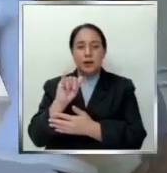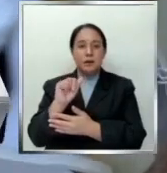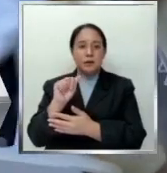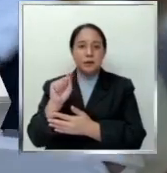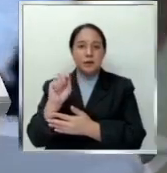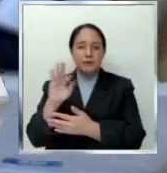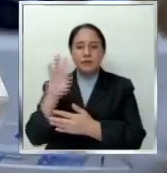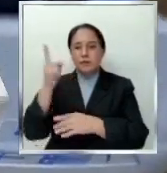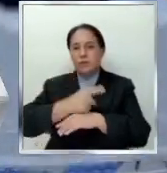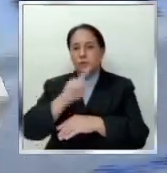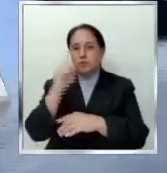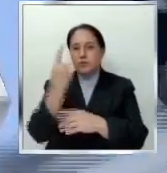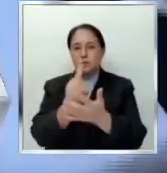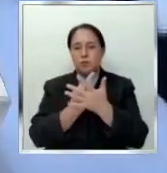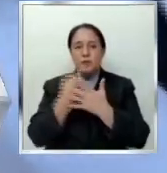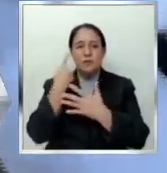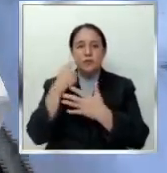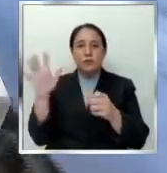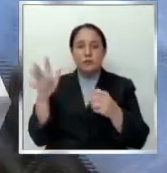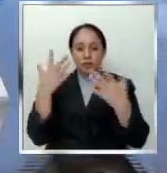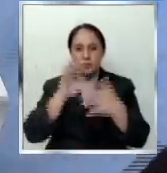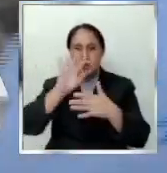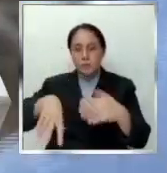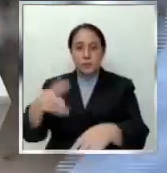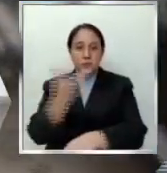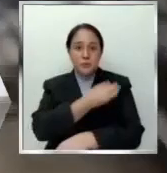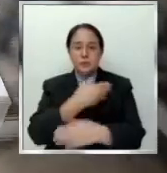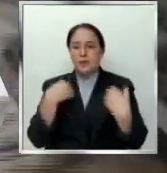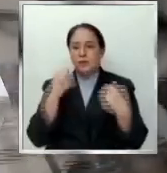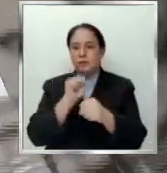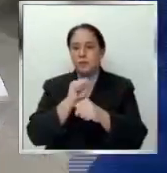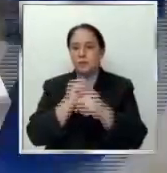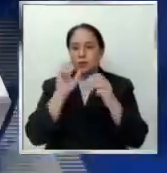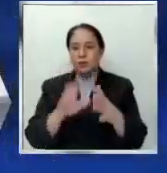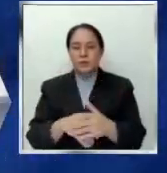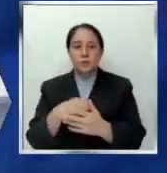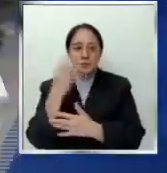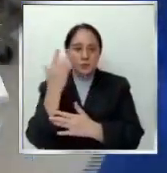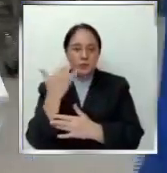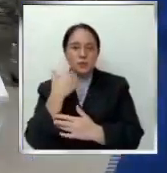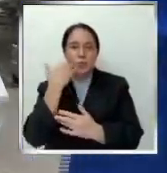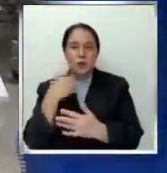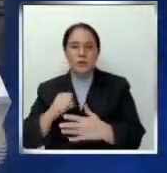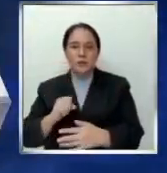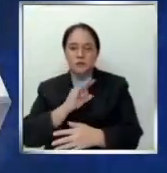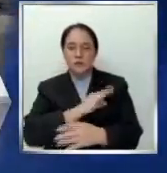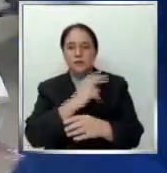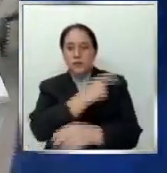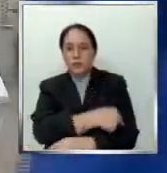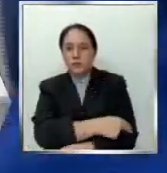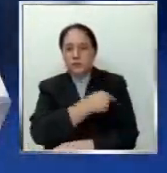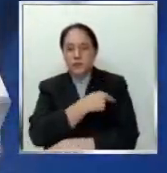ang quarantine period para sa fully vaccinated na healthcare workers. Bunsod po yan ang kakulangan sa staff ng mga ospital nang